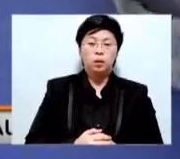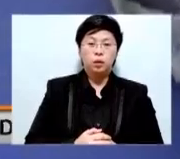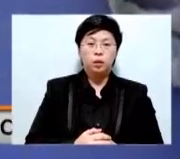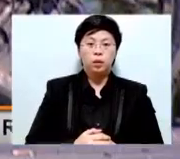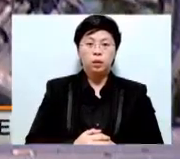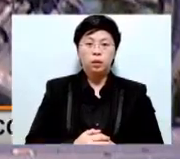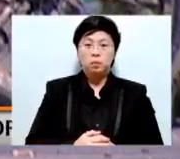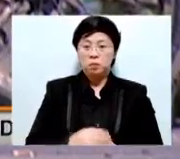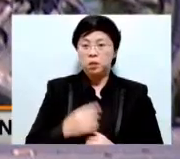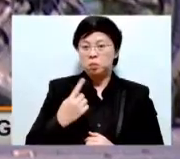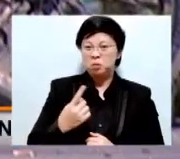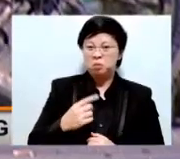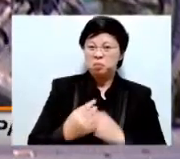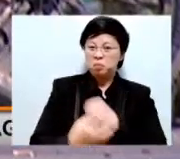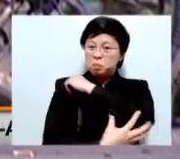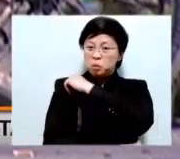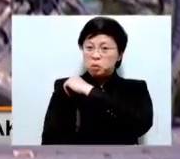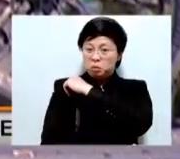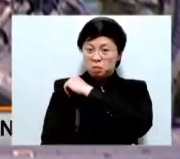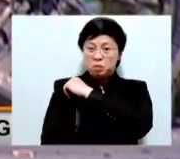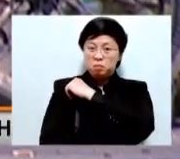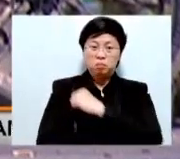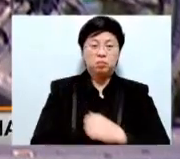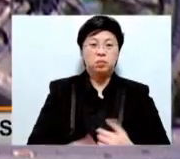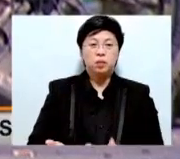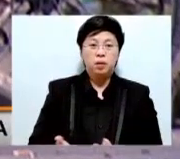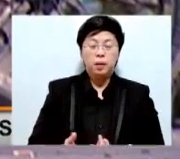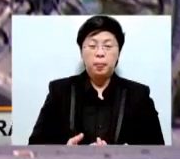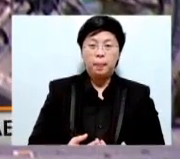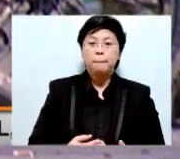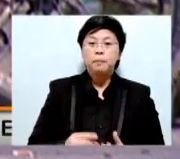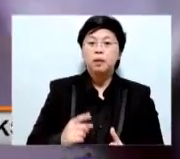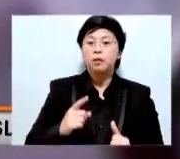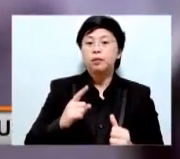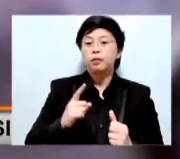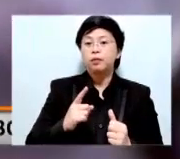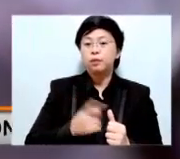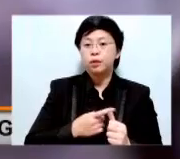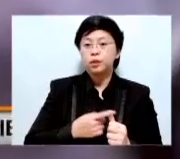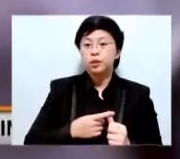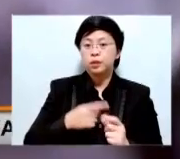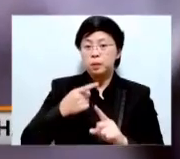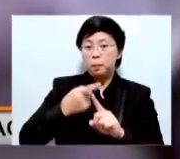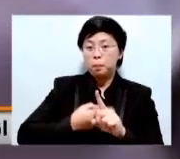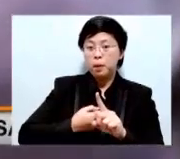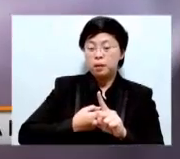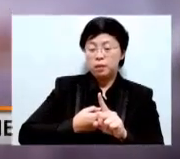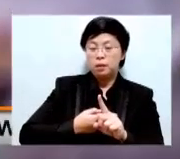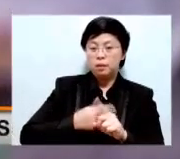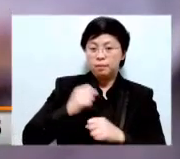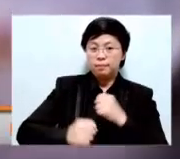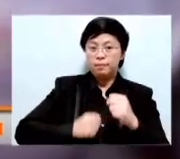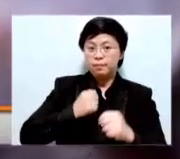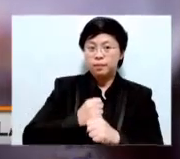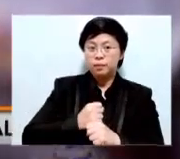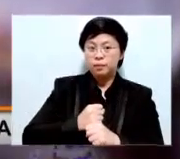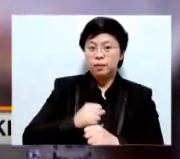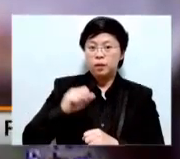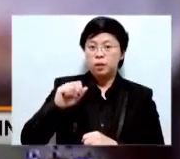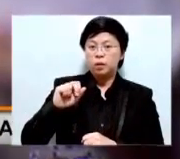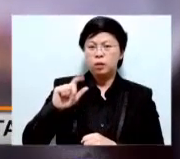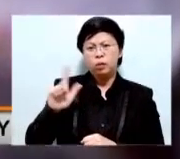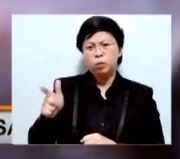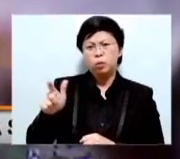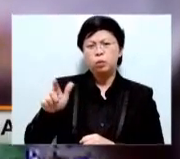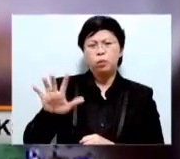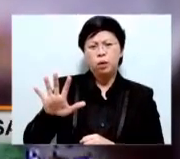pamilya. At sa unang 6 na buwan ng taon, lumalabas na higit 22% ng populasyon ng bansa